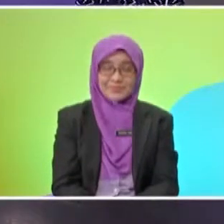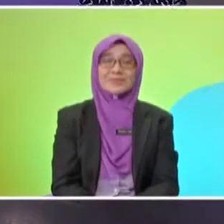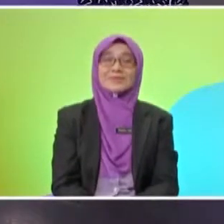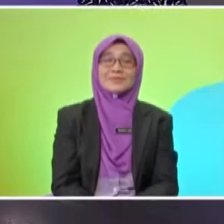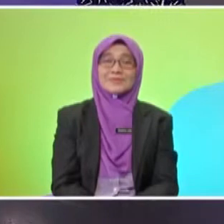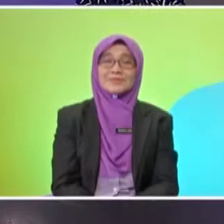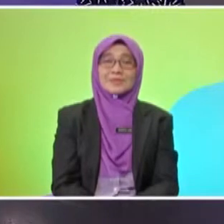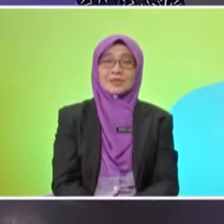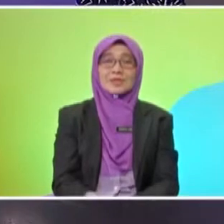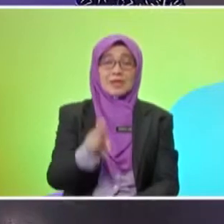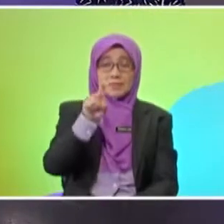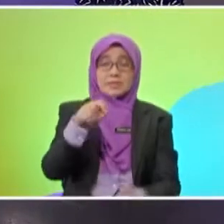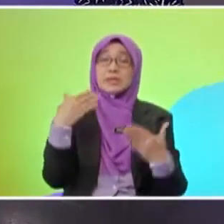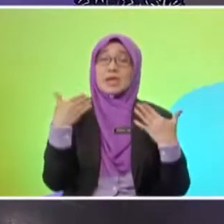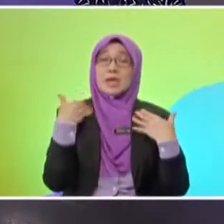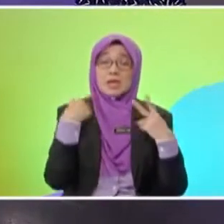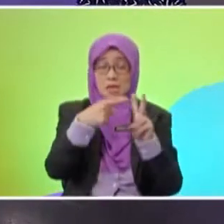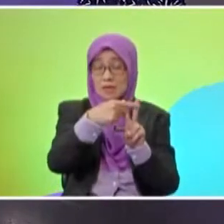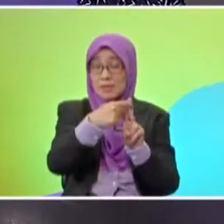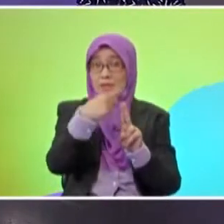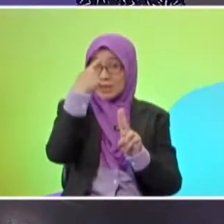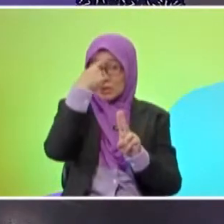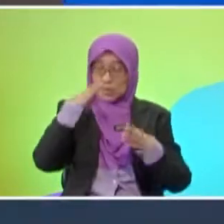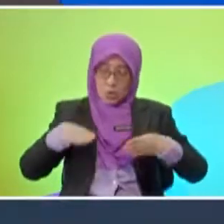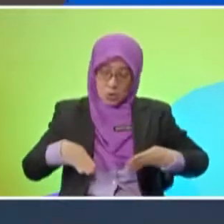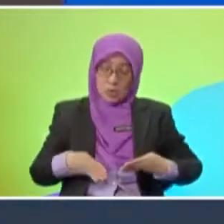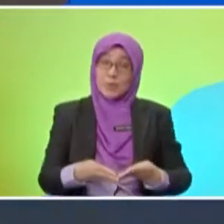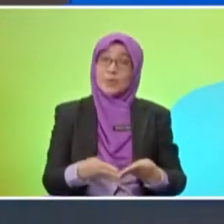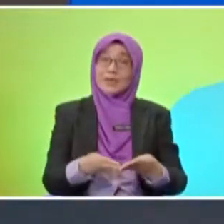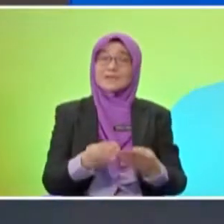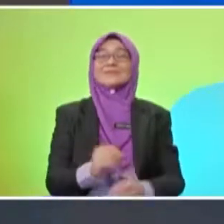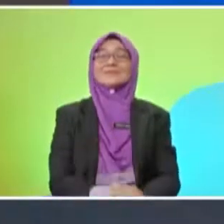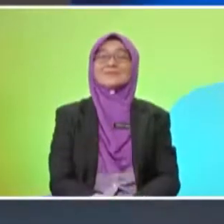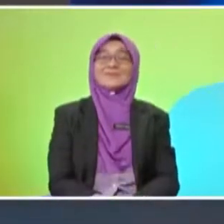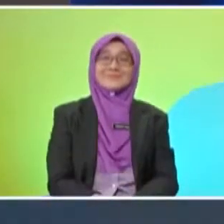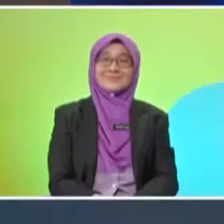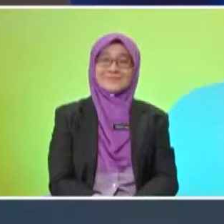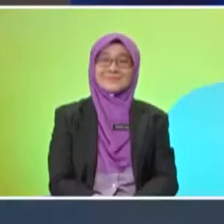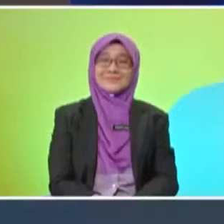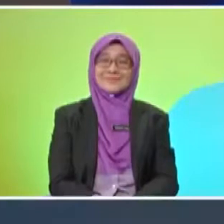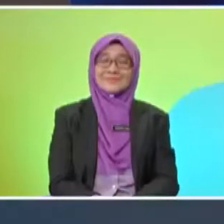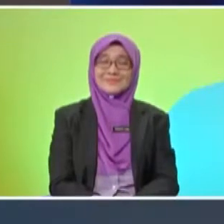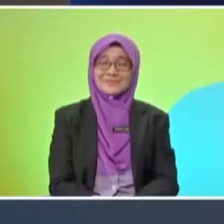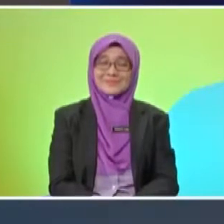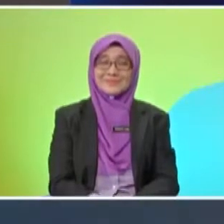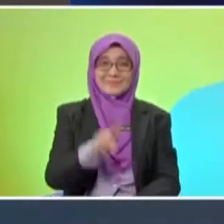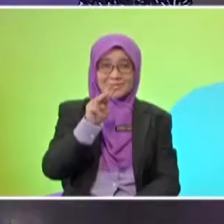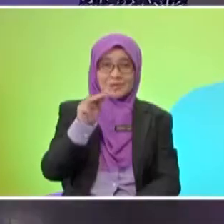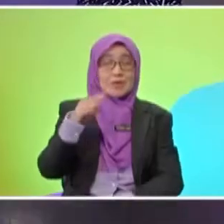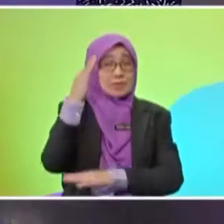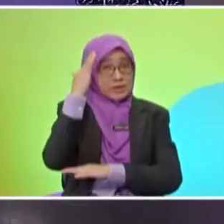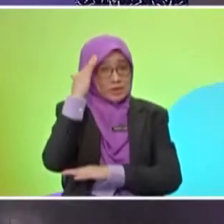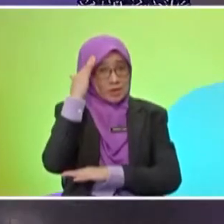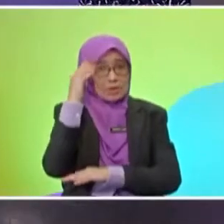betul libur Bu Lala Amoy tengah-tengah limit hahaha oke aja diuji rumah juga boleh